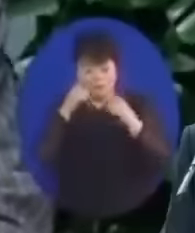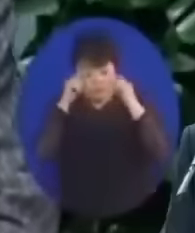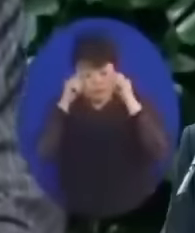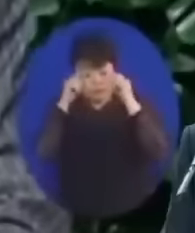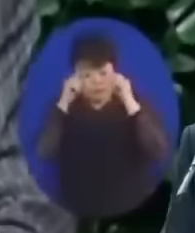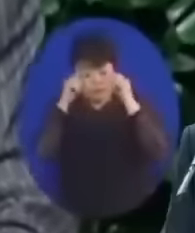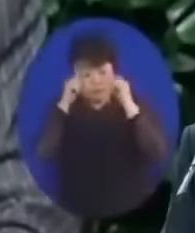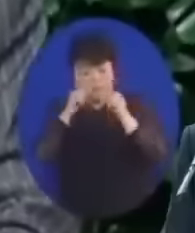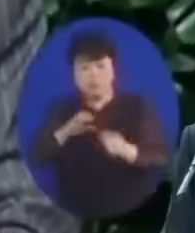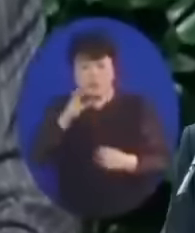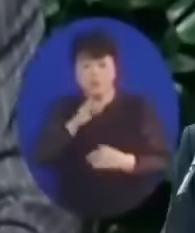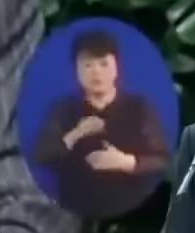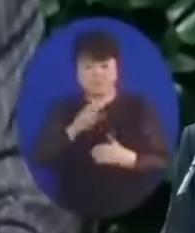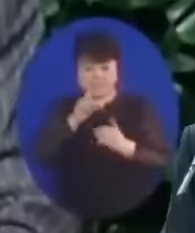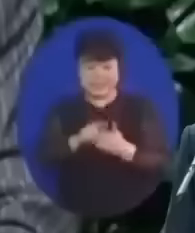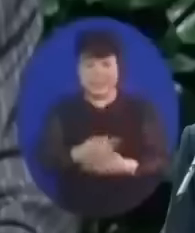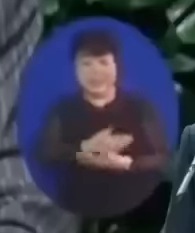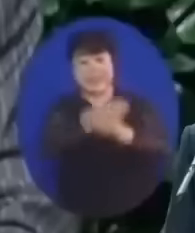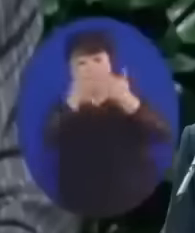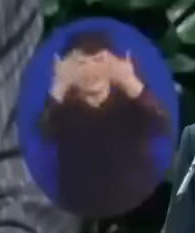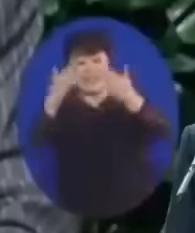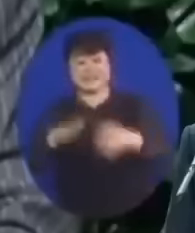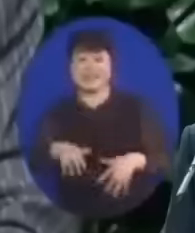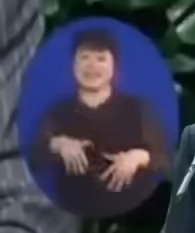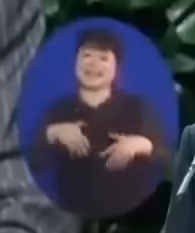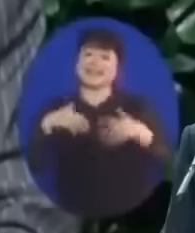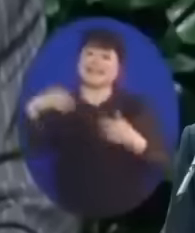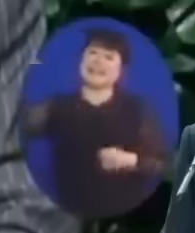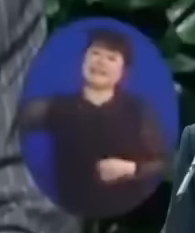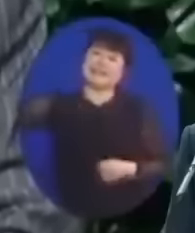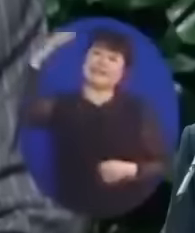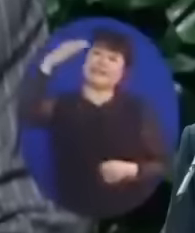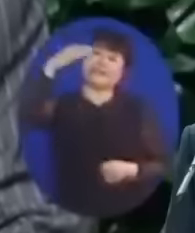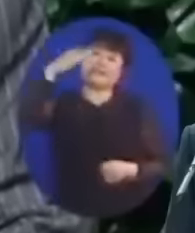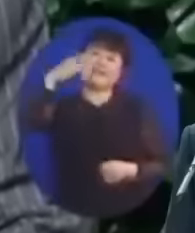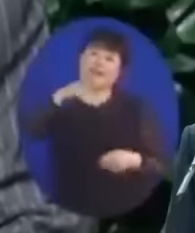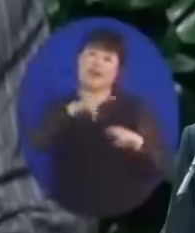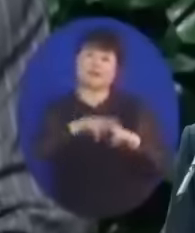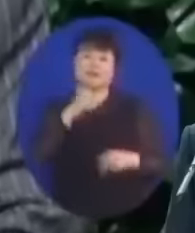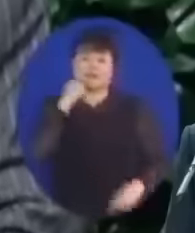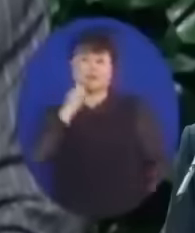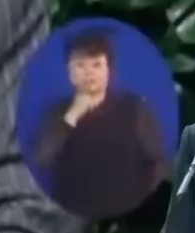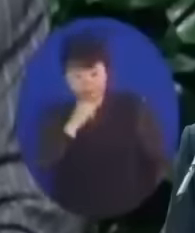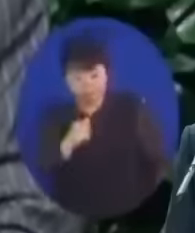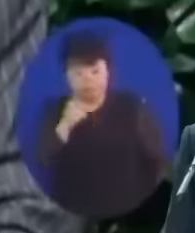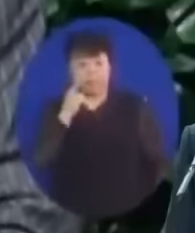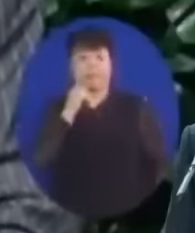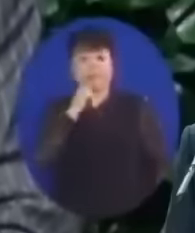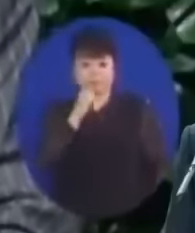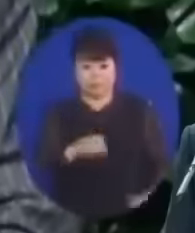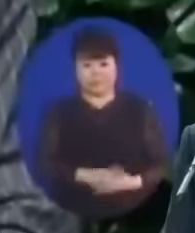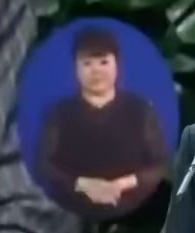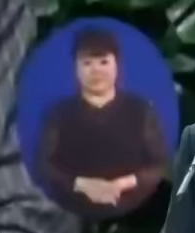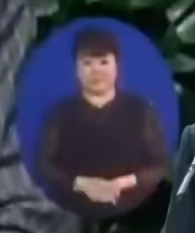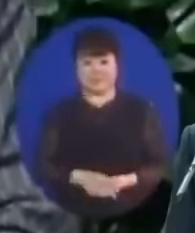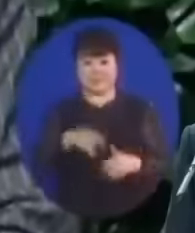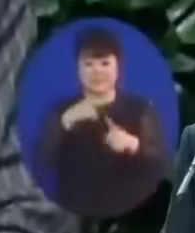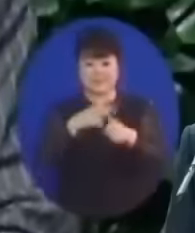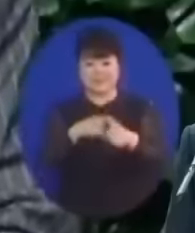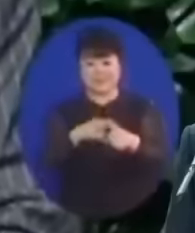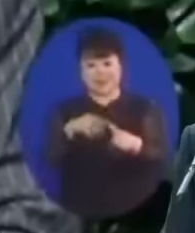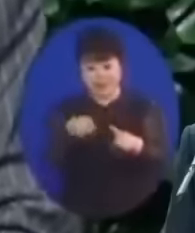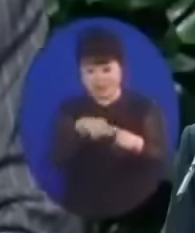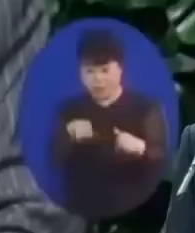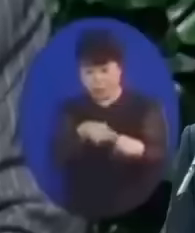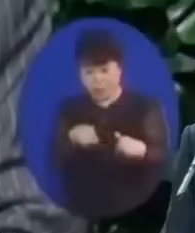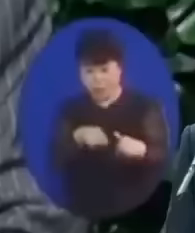그래서 훈련받을 때 한낮에 양지에서 햇빛을 쬐면 모두 앉아서 줍니다. 교관이 무엇을